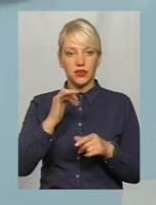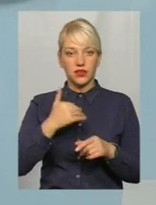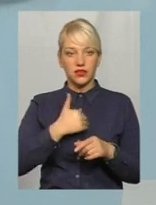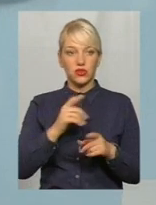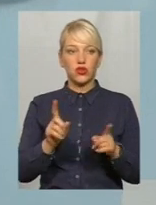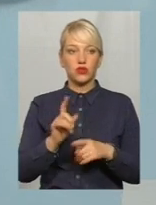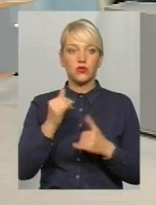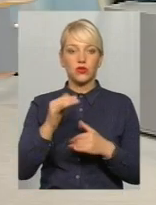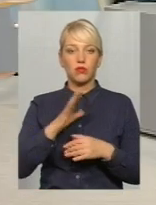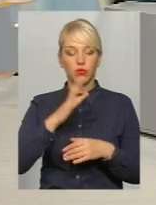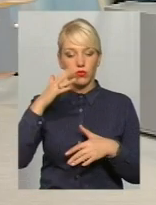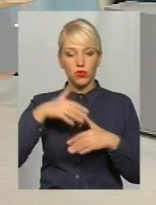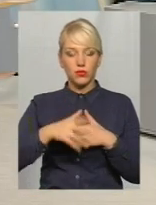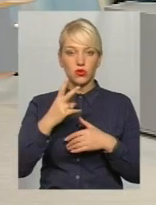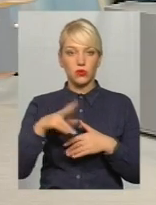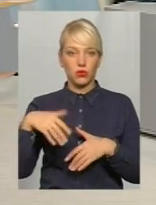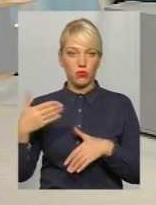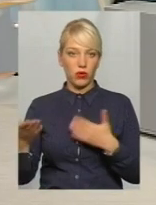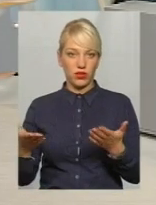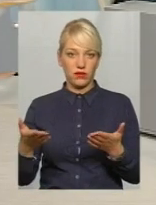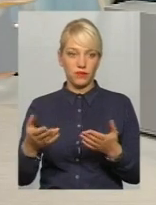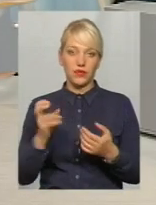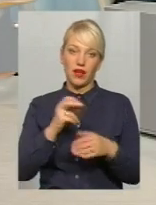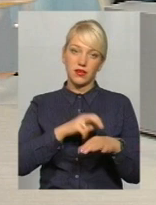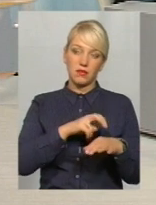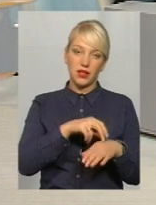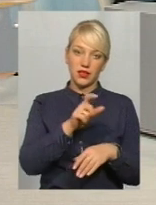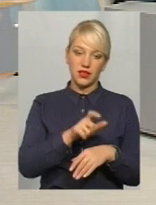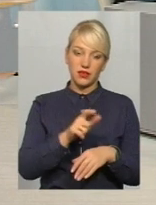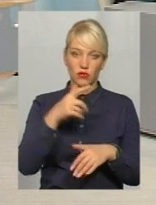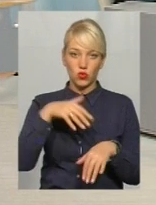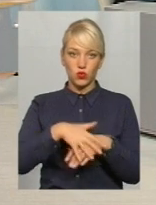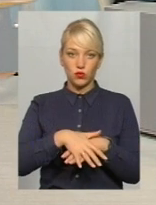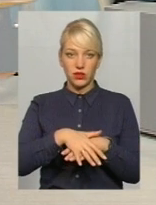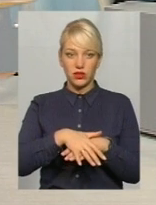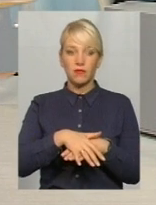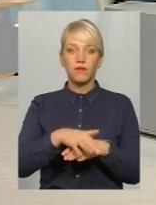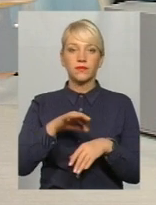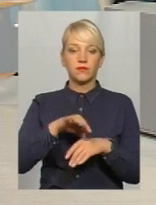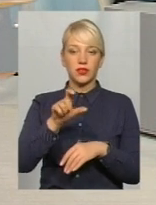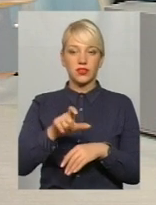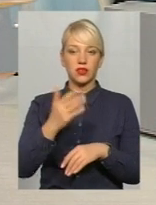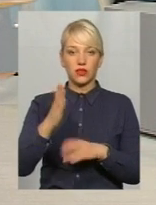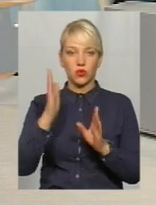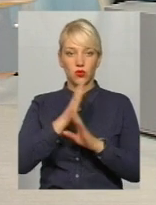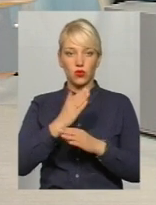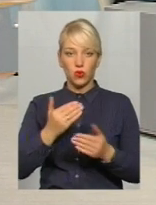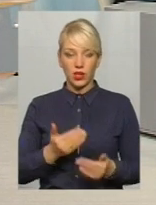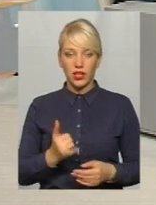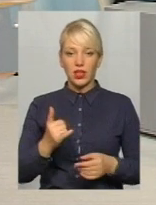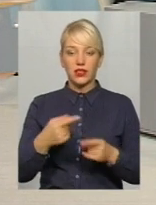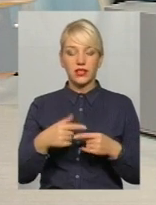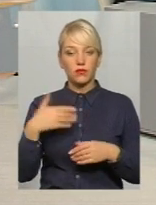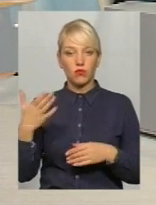сьогодні було порозуміння з обох боків. Як з боку медиків розуміння пацієнта, його долі, так і з боку